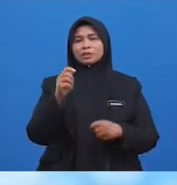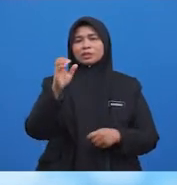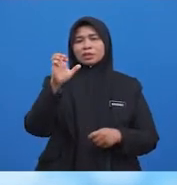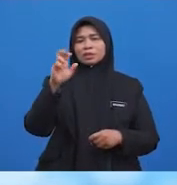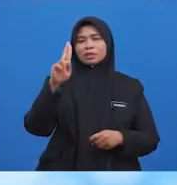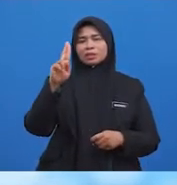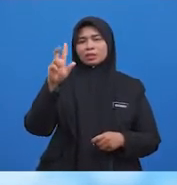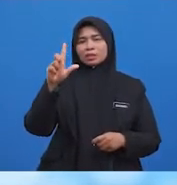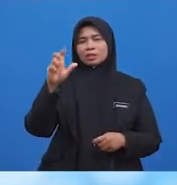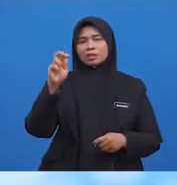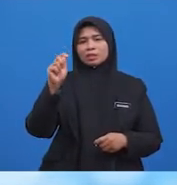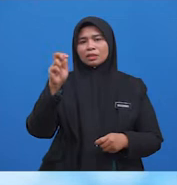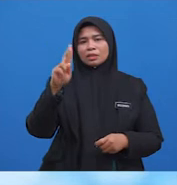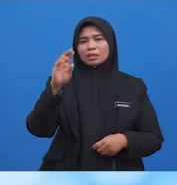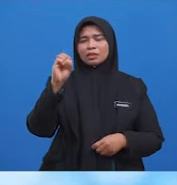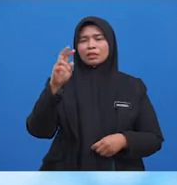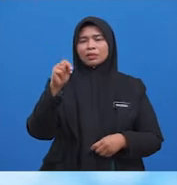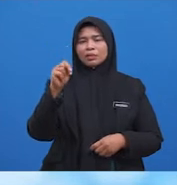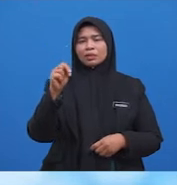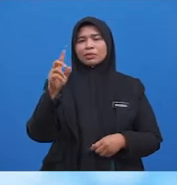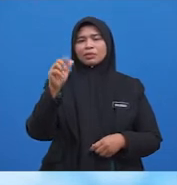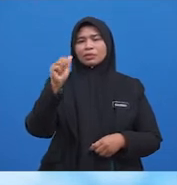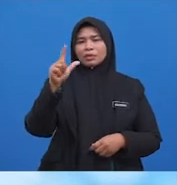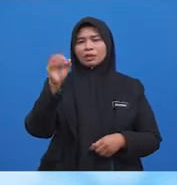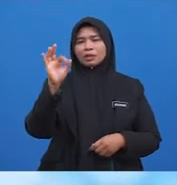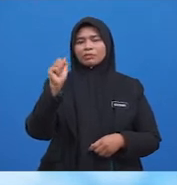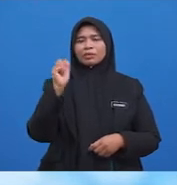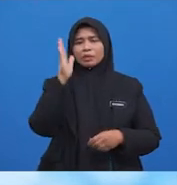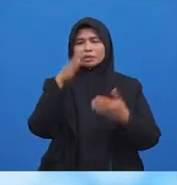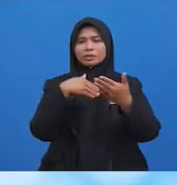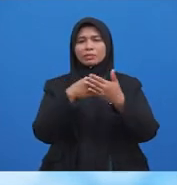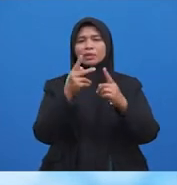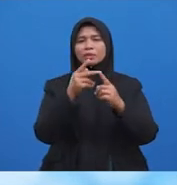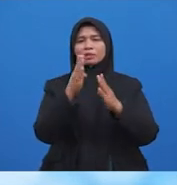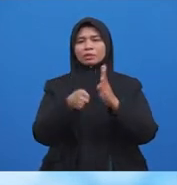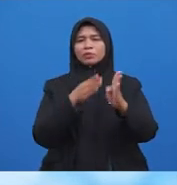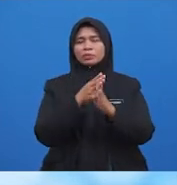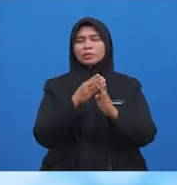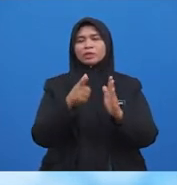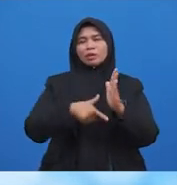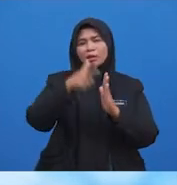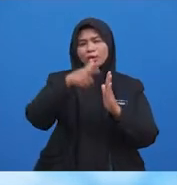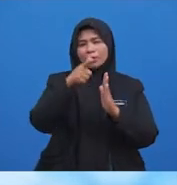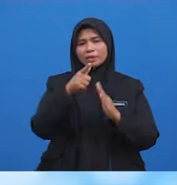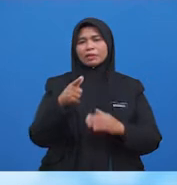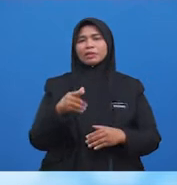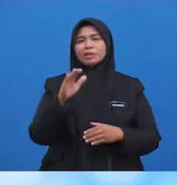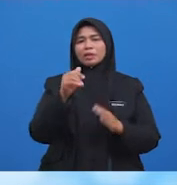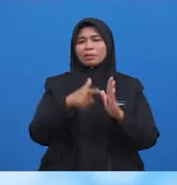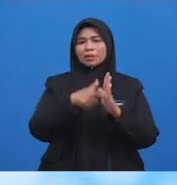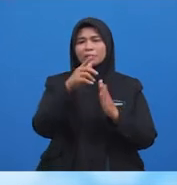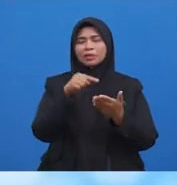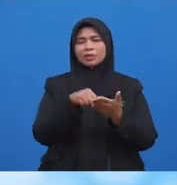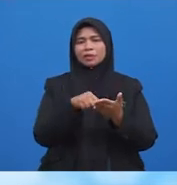cara Alfa akan sampai ke bumi secara berlebihan radiasi yang berlebihan